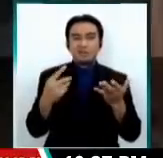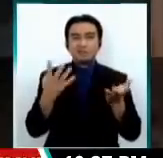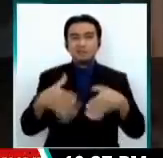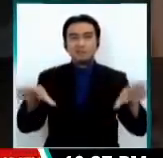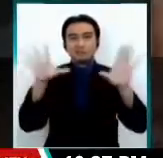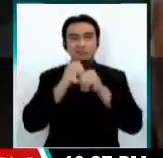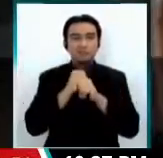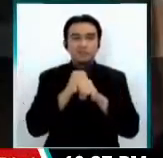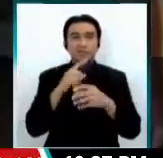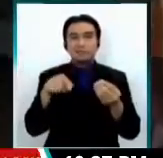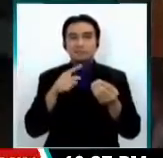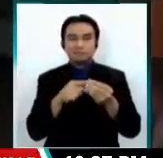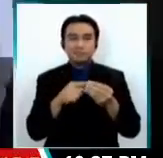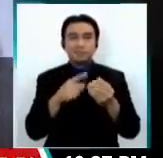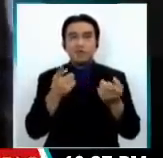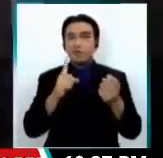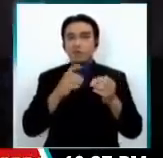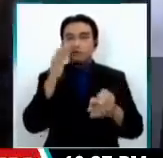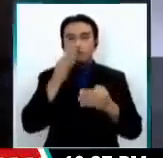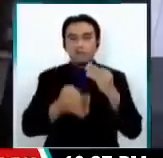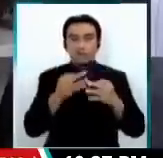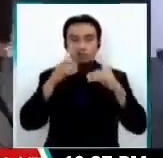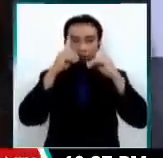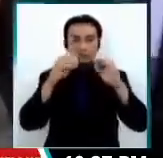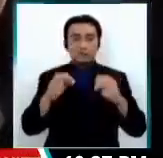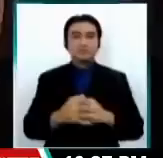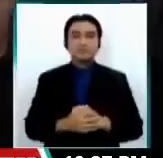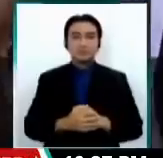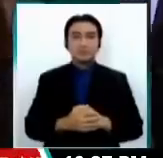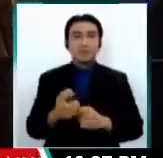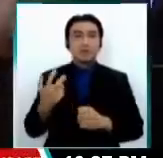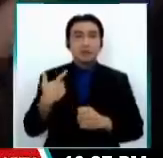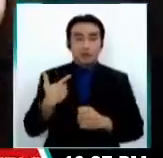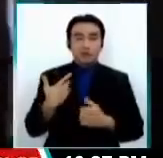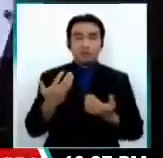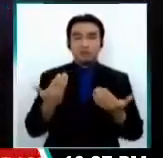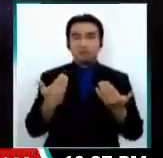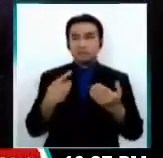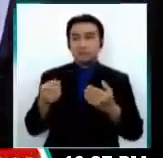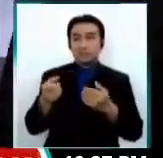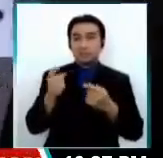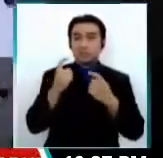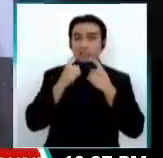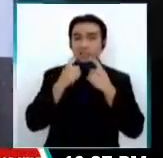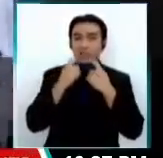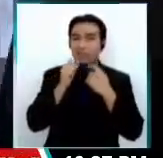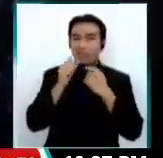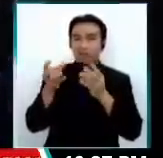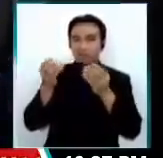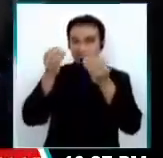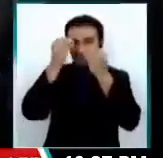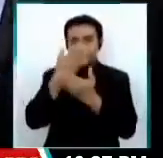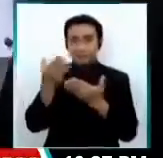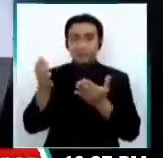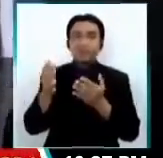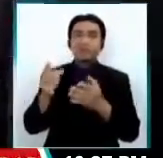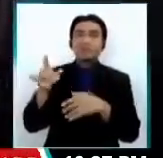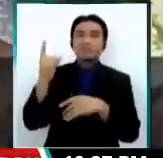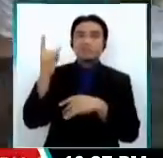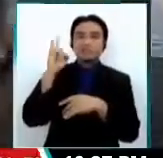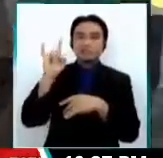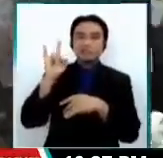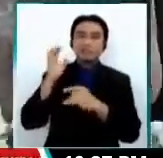magbigay daan sa alkalde. Hindi naman sumagot sa mga tanong ng media si Mayor Sara, pero nagpasalamat siya sa mga taga-suporta.